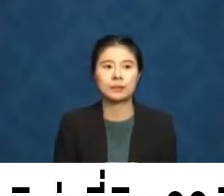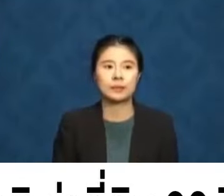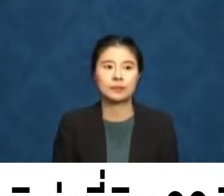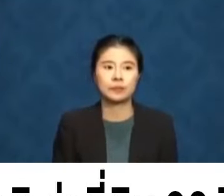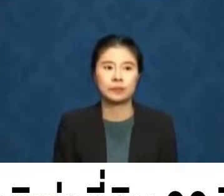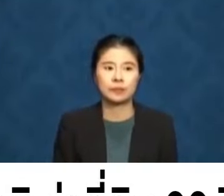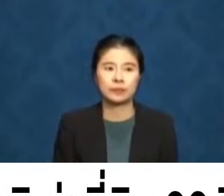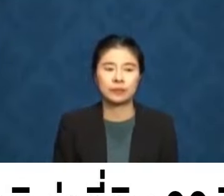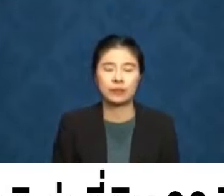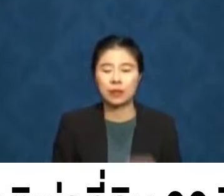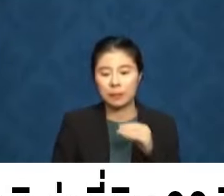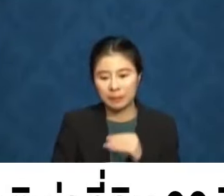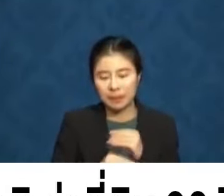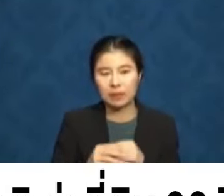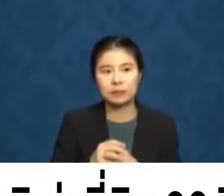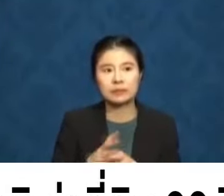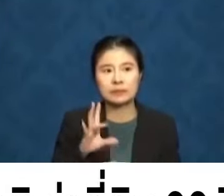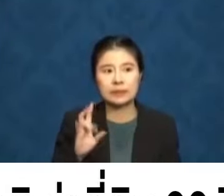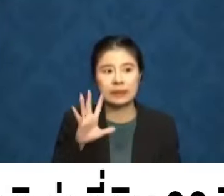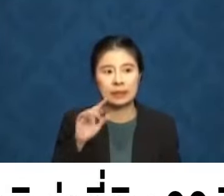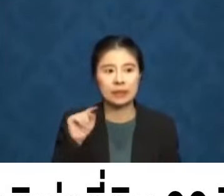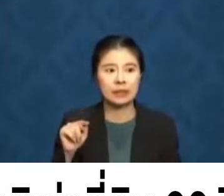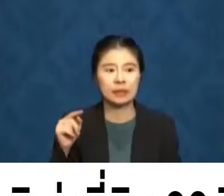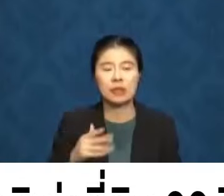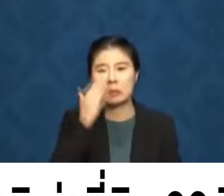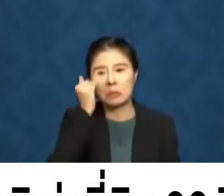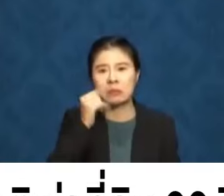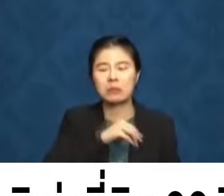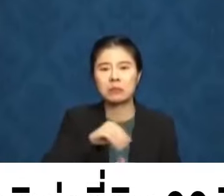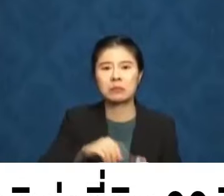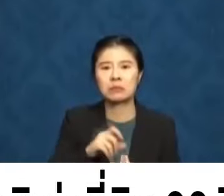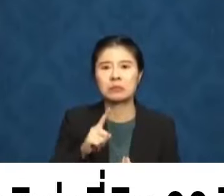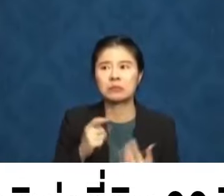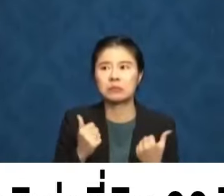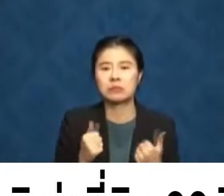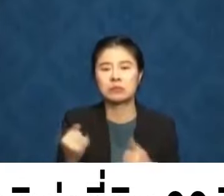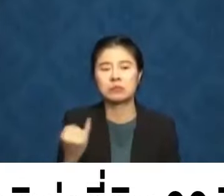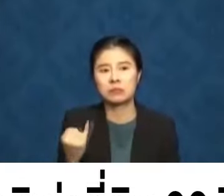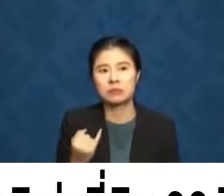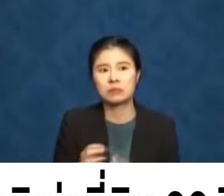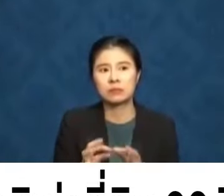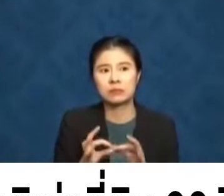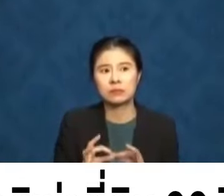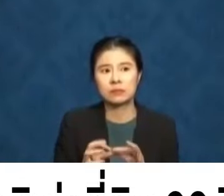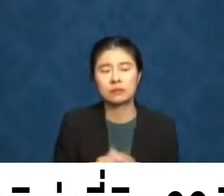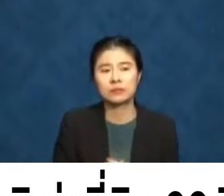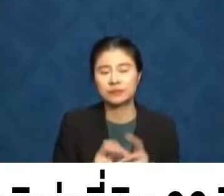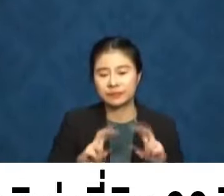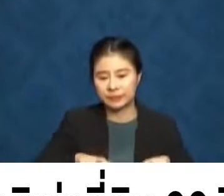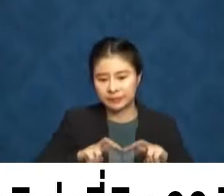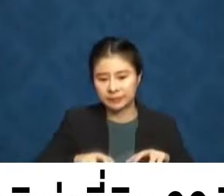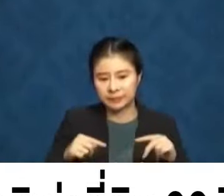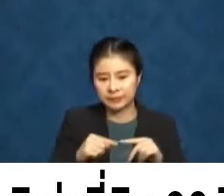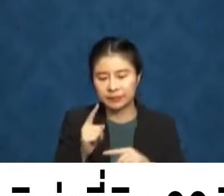ราบคงไม่เกี่ยวกับการทำธุรกิจไม่ว่าจะออกหรือเสนอโดยใครหนีไม่พ้นแต่วันนั้นเนี่ยนายกคงติดภาร